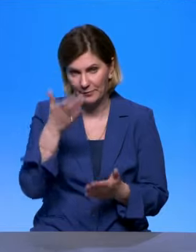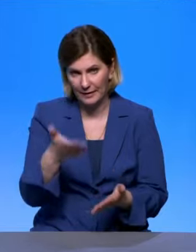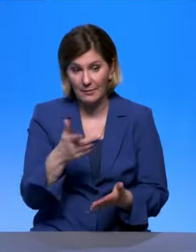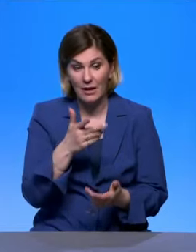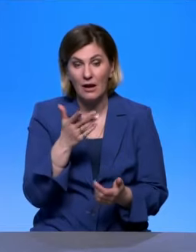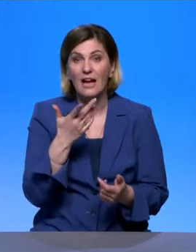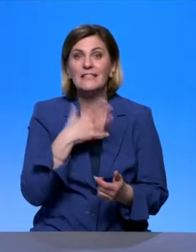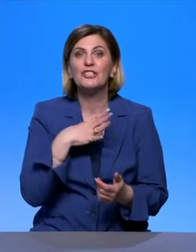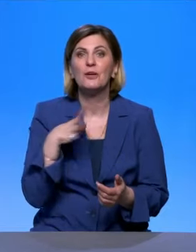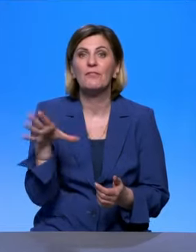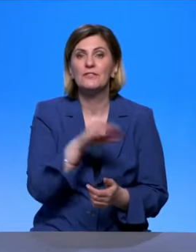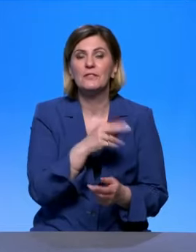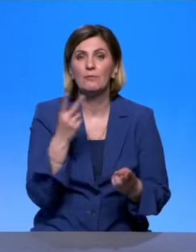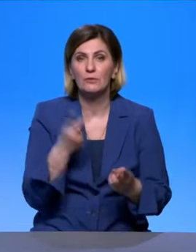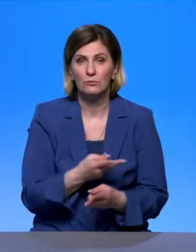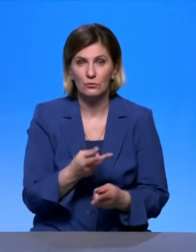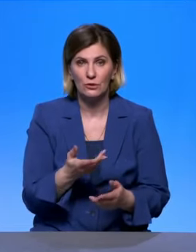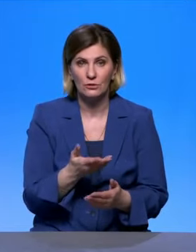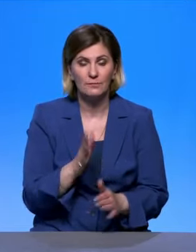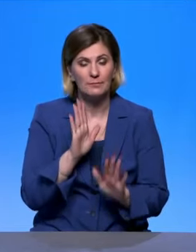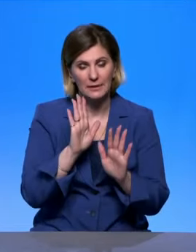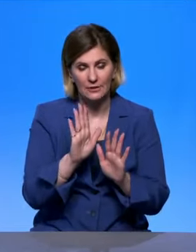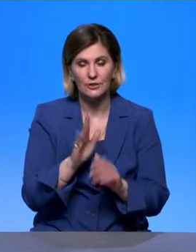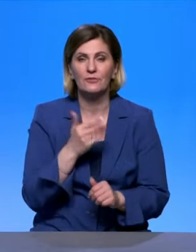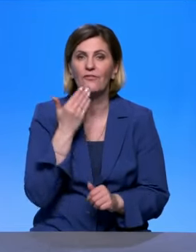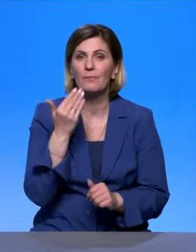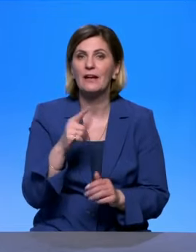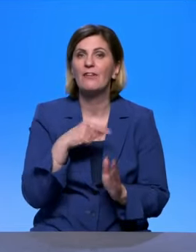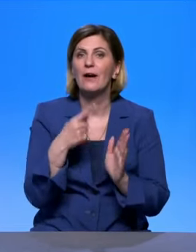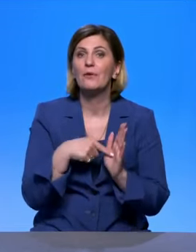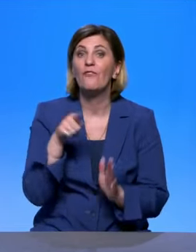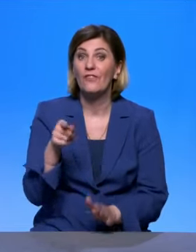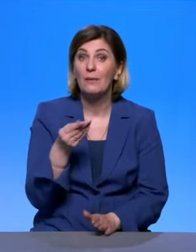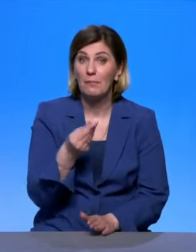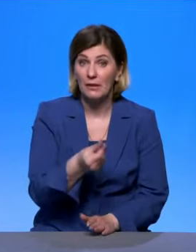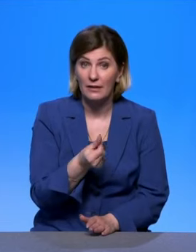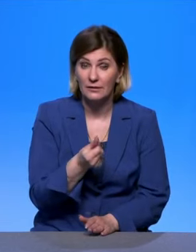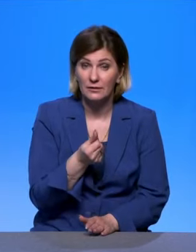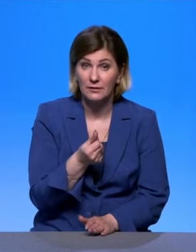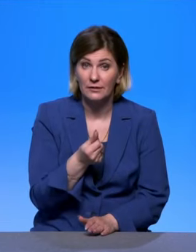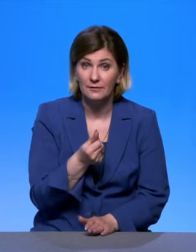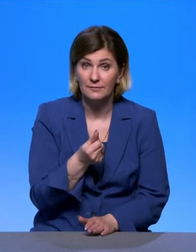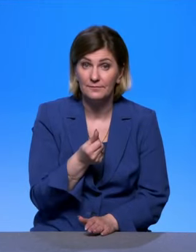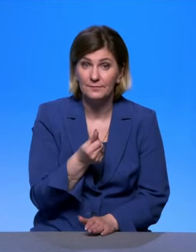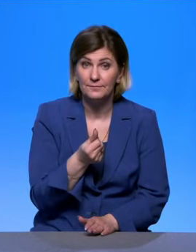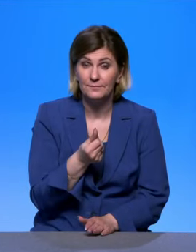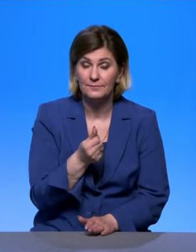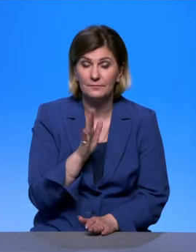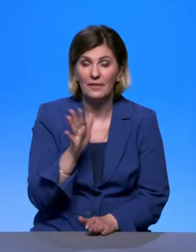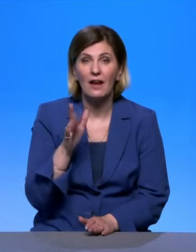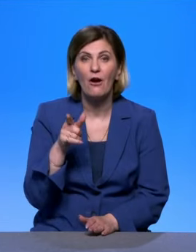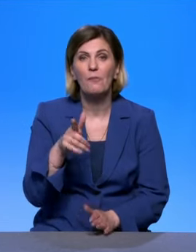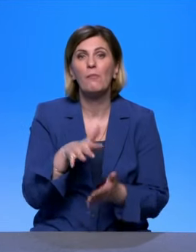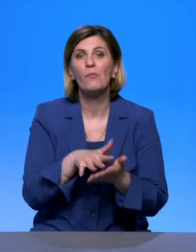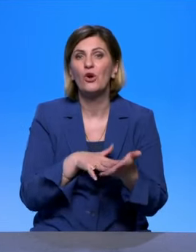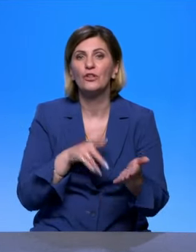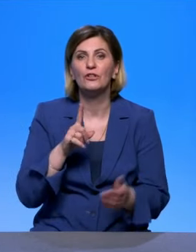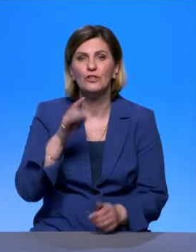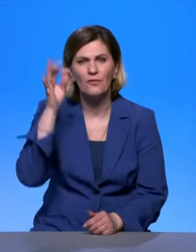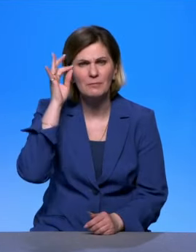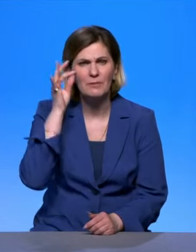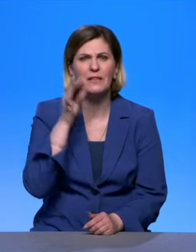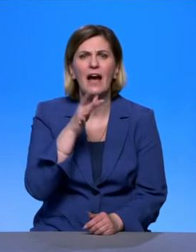курьерами, еще все. Кем-то там. Вы платили, Владимир? Основная политика усложнения. Кроме того, вспоминать советское время. Давал я в советское